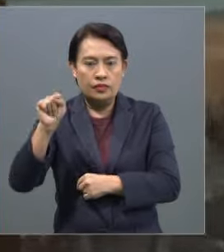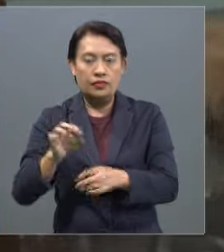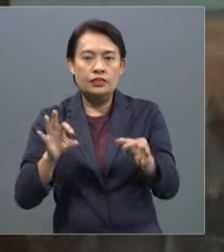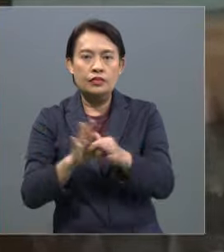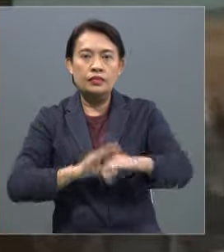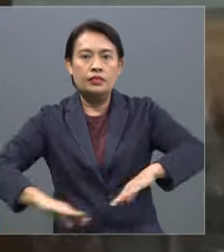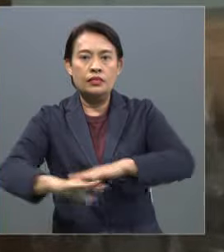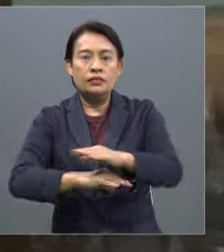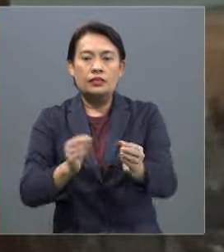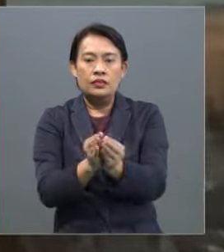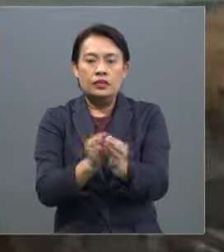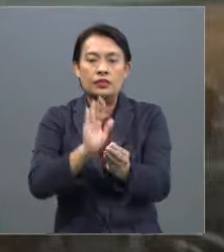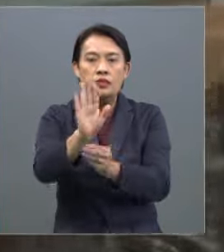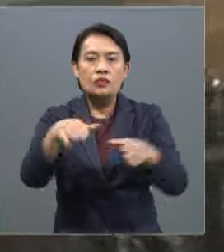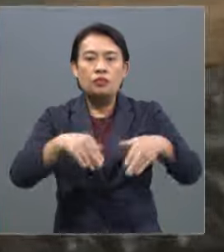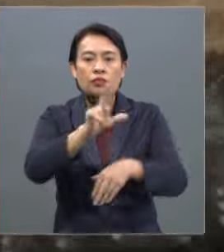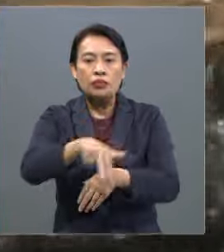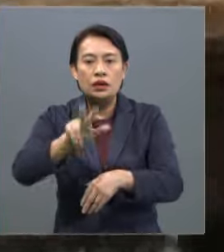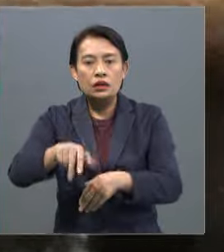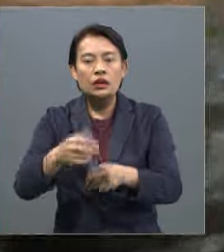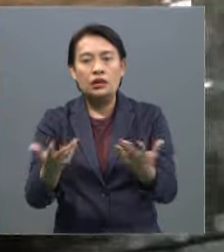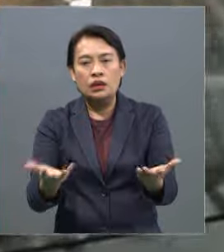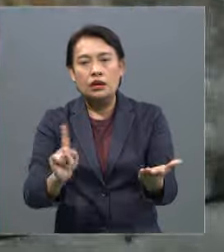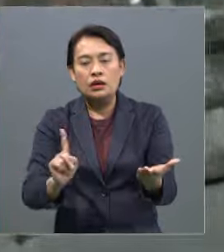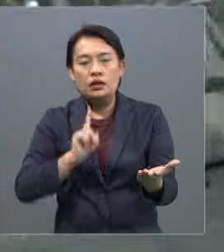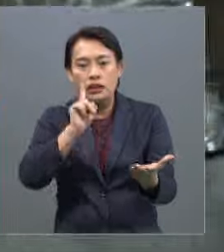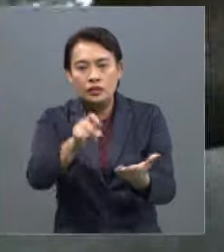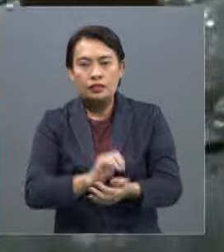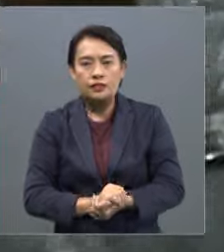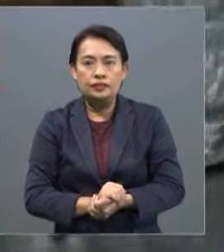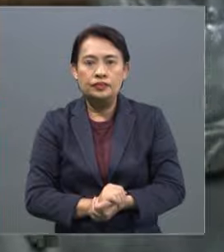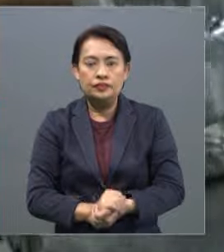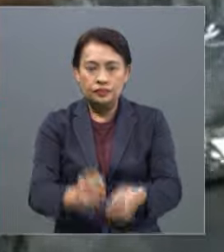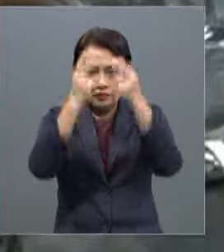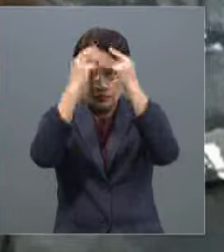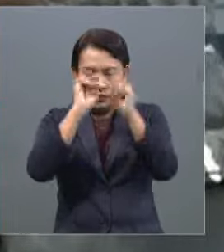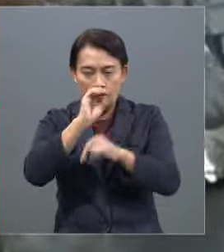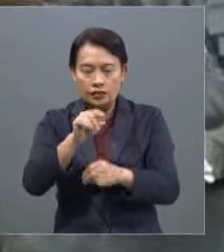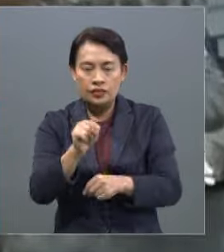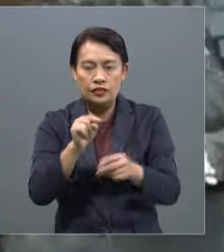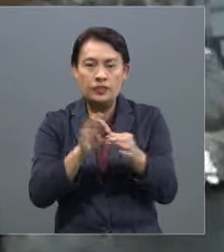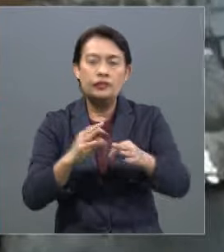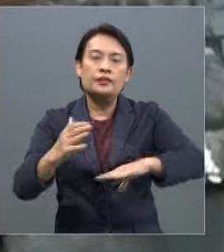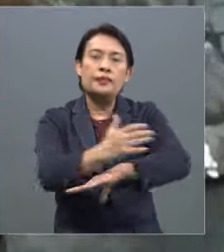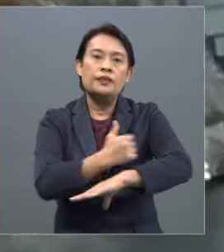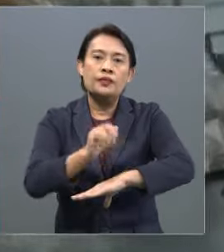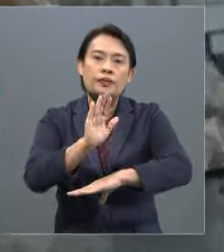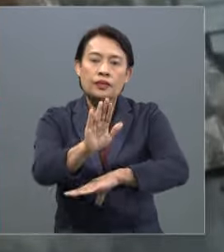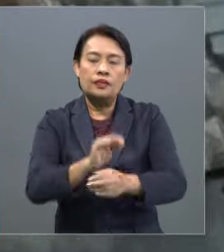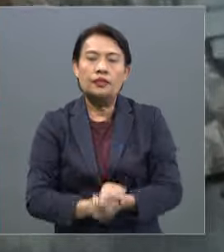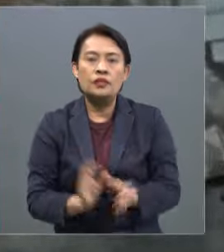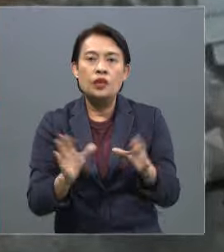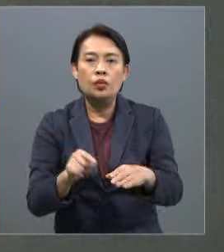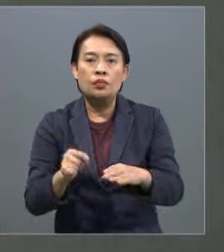เสียงให้กับพรรคเพื่อไทยหรือไม่ประเด็นนี้นายกรัฐมนตรีบอกว่าก็คงจะเป็นนัยยะทางด้านการเมืองส่วนที่มีพรรคการ